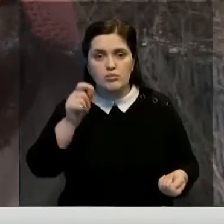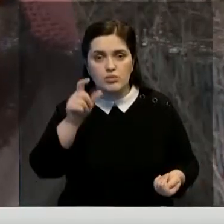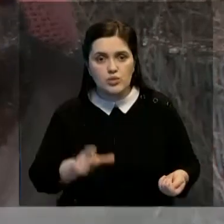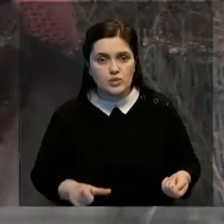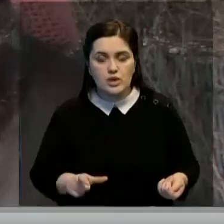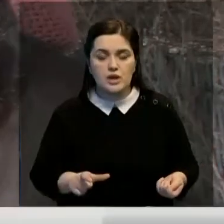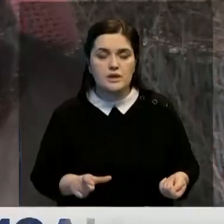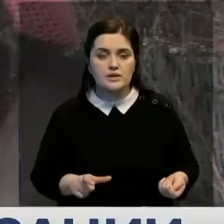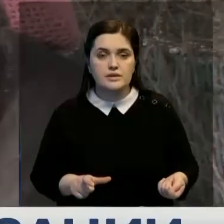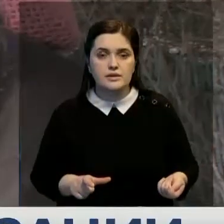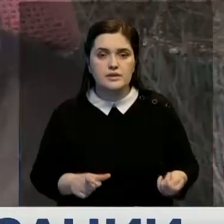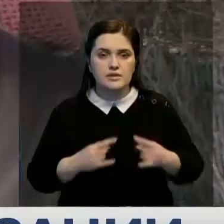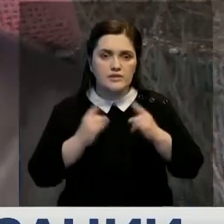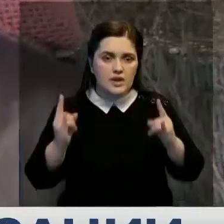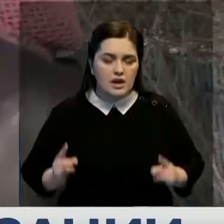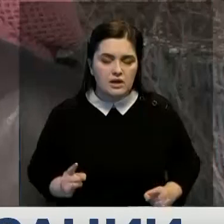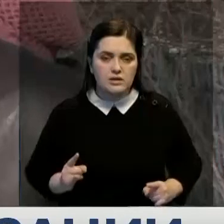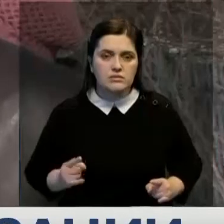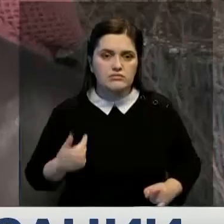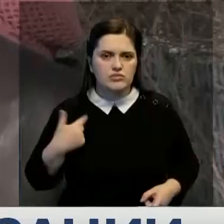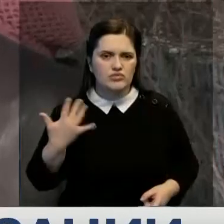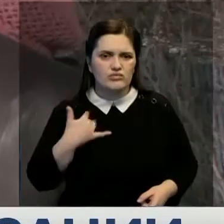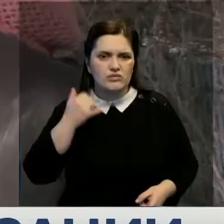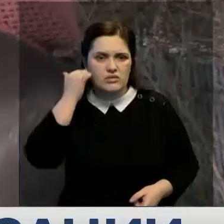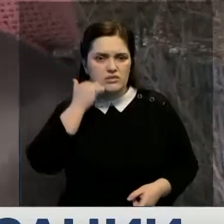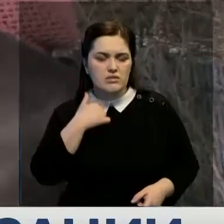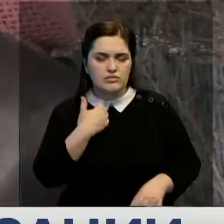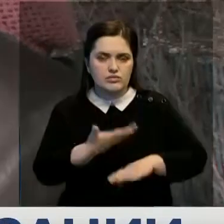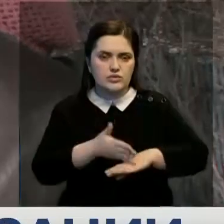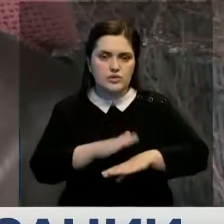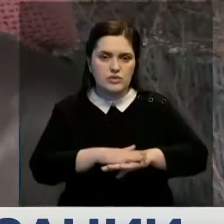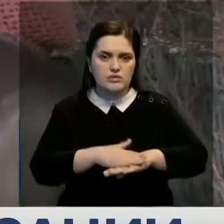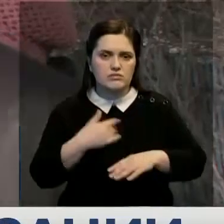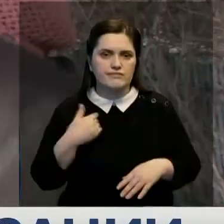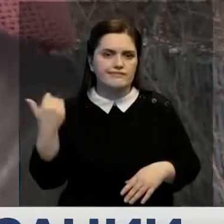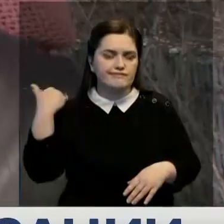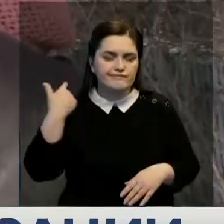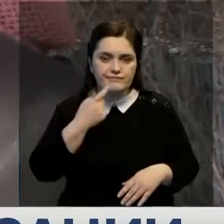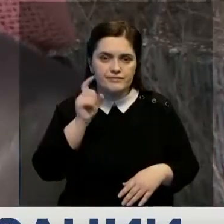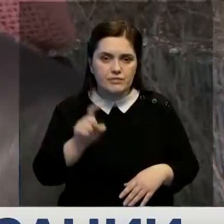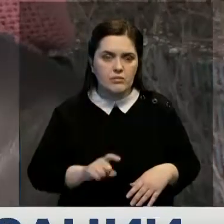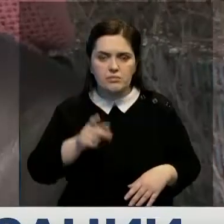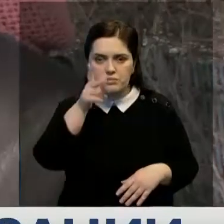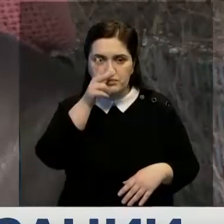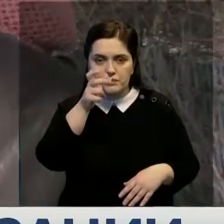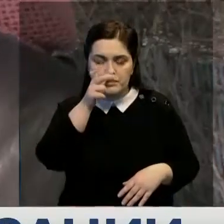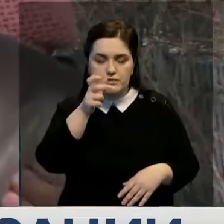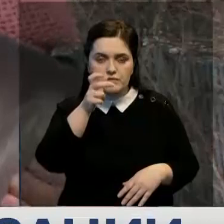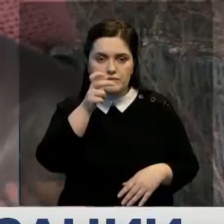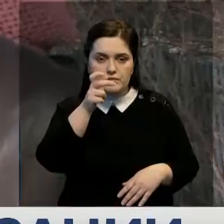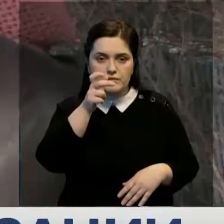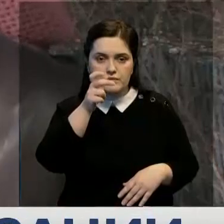из-под тасая. Но уже возраст не позволяет. Поясница болит и прочее, прочее.